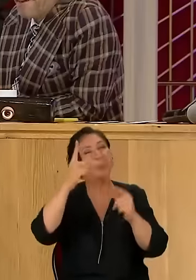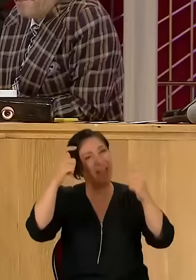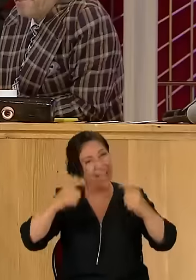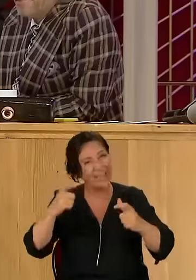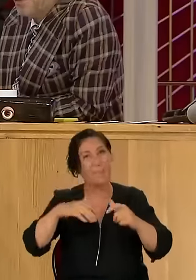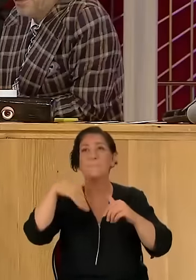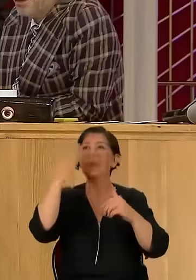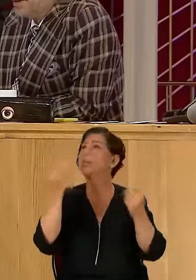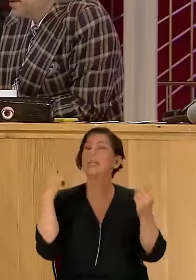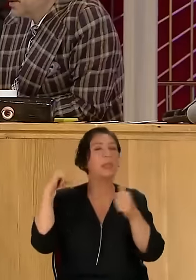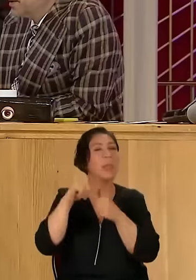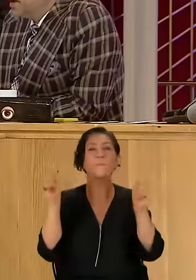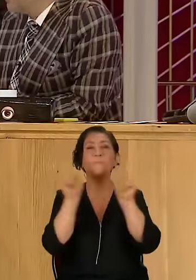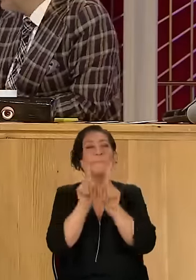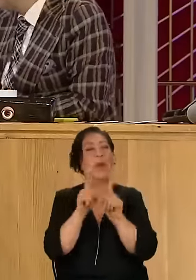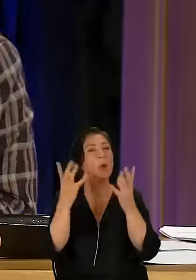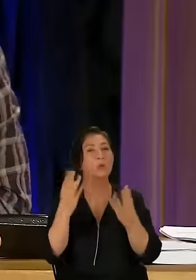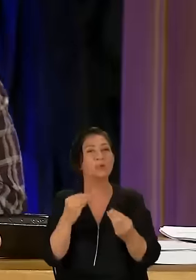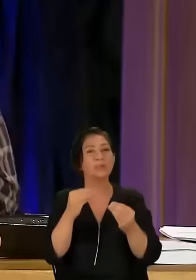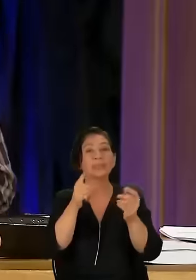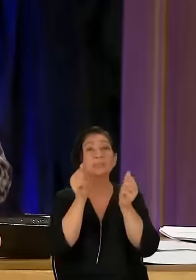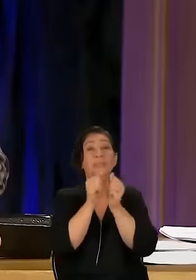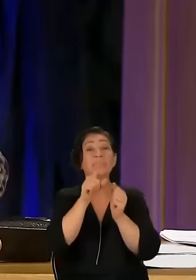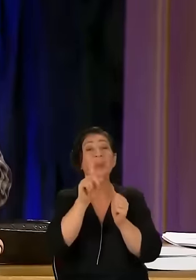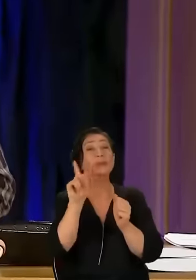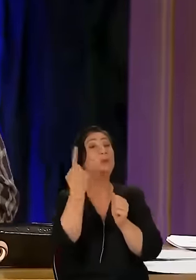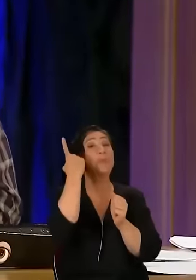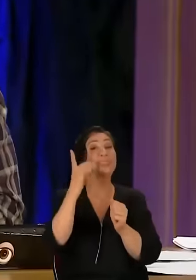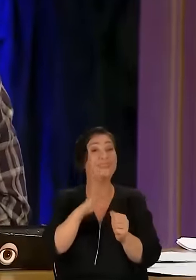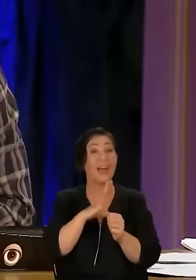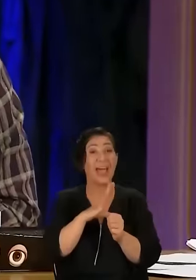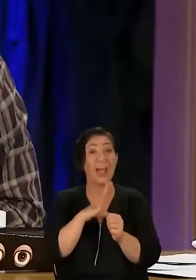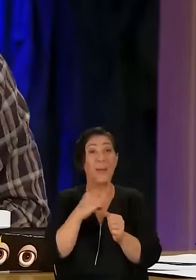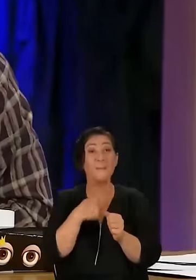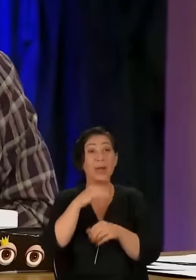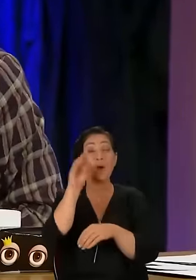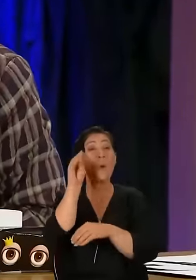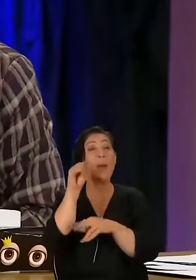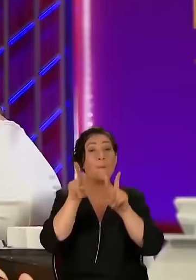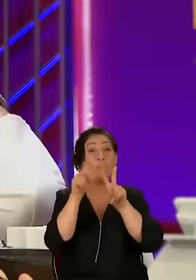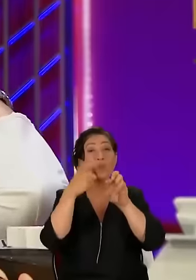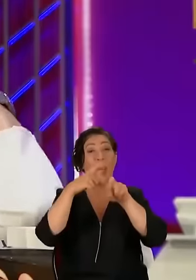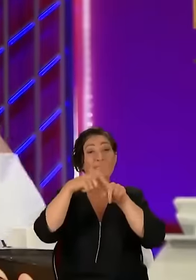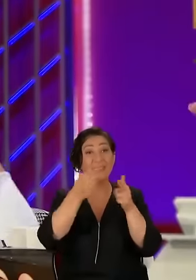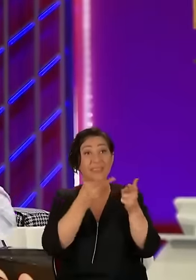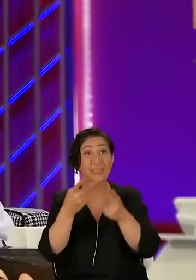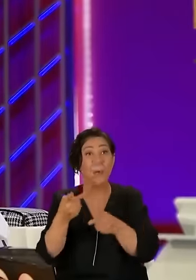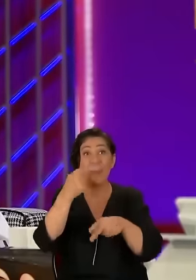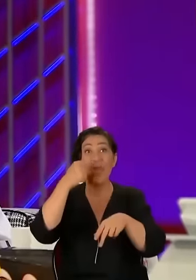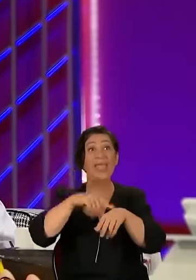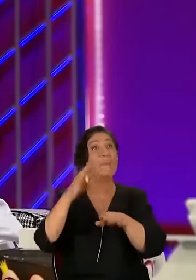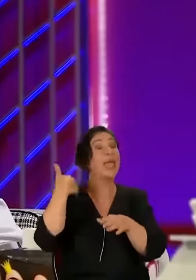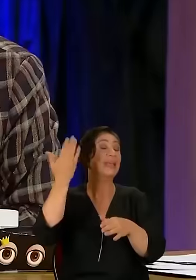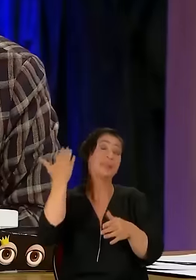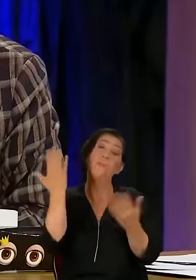platformla, başka bir yerde gene birlikte oluruz onunla. Hiç birlikte peki, olmadık. Sana bir sürprizim var. Ben Kobra Murat'ı davet ettim. Benim de eskiden